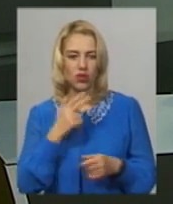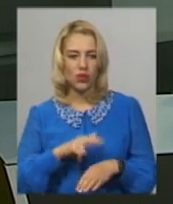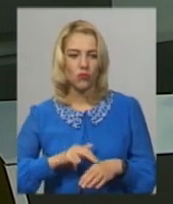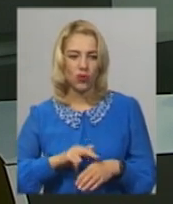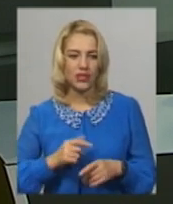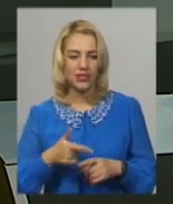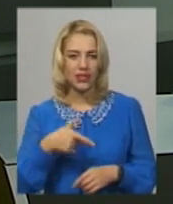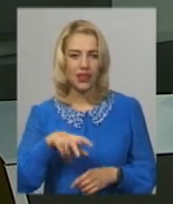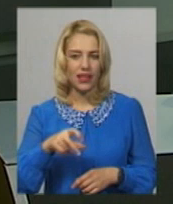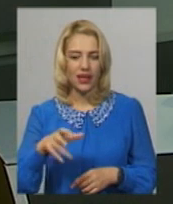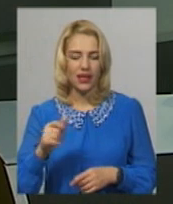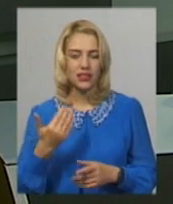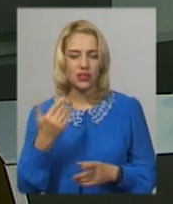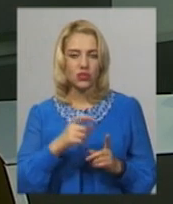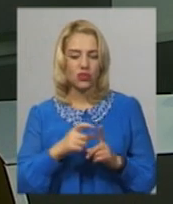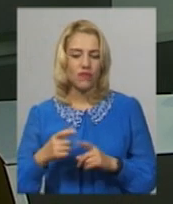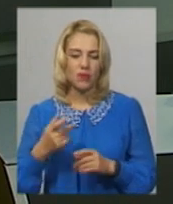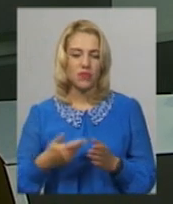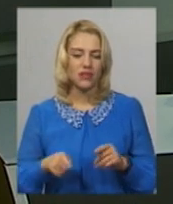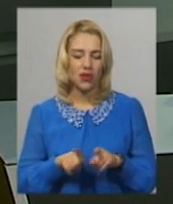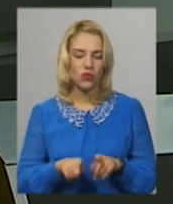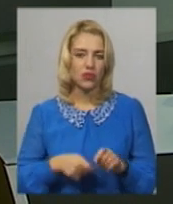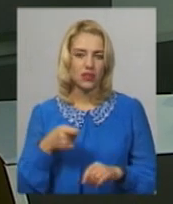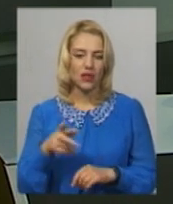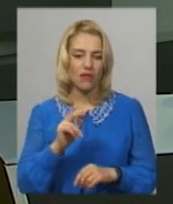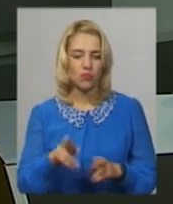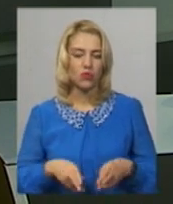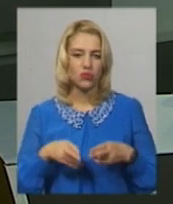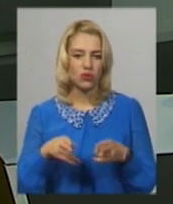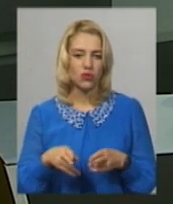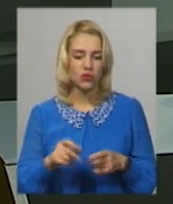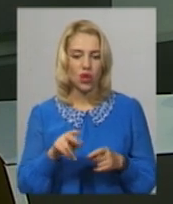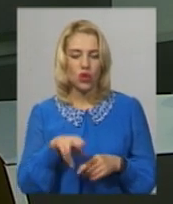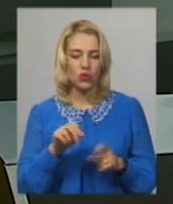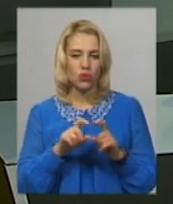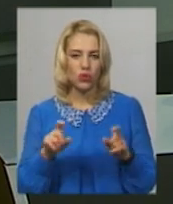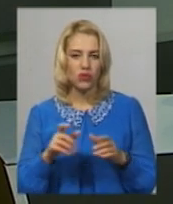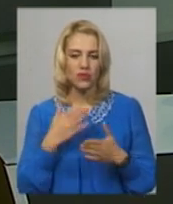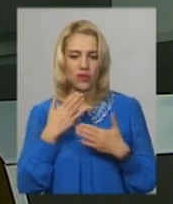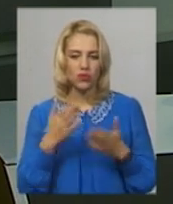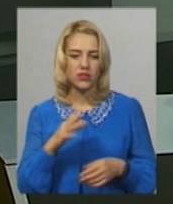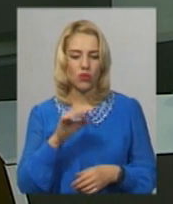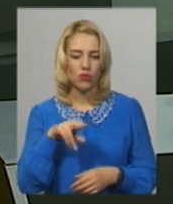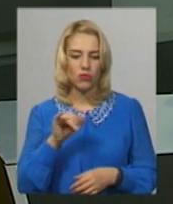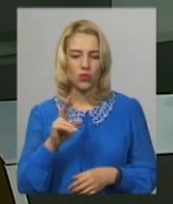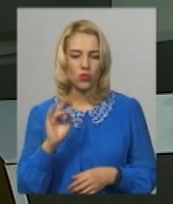Глега. За її словами, з відповідною заявою про злочин до органів поліції звернулася опікунка усіх чотирьох